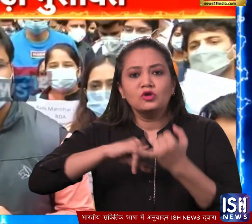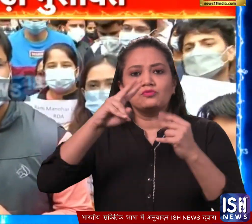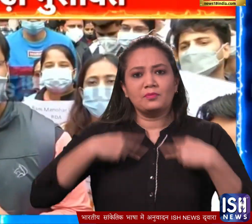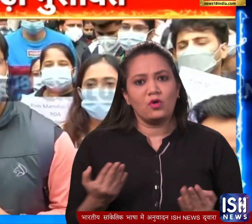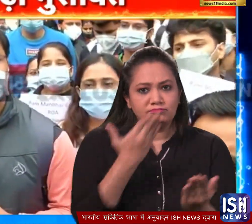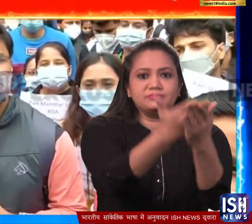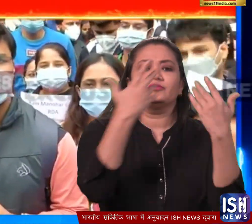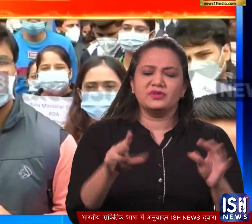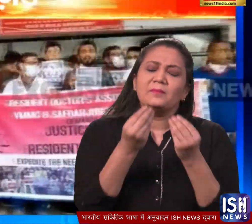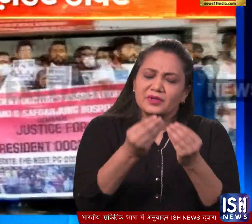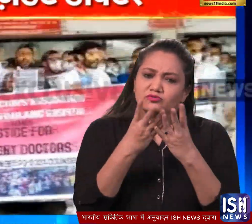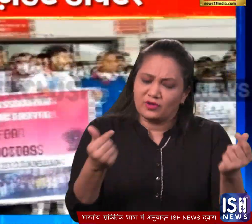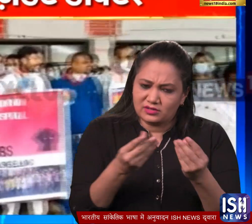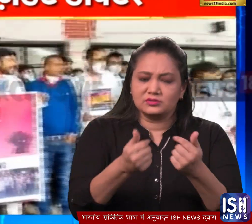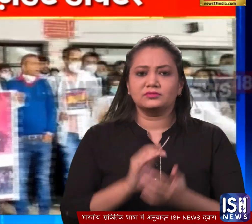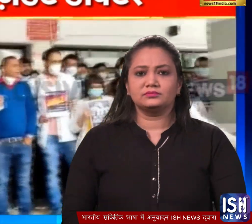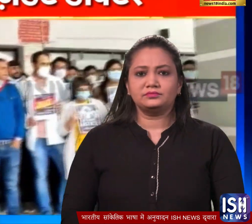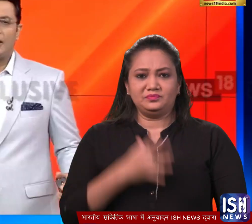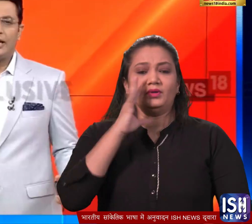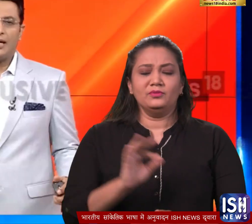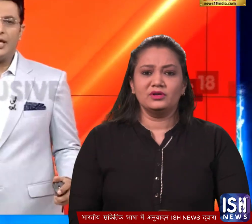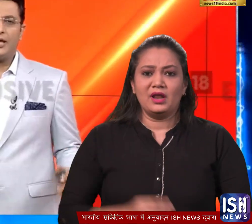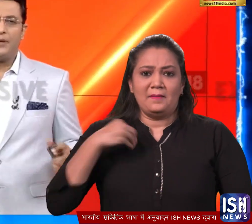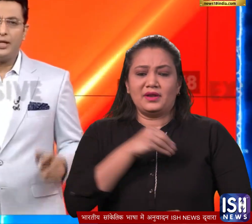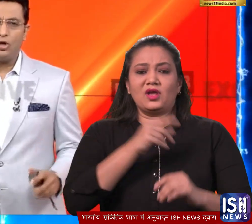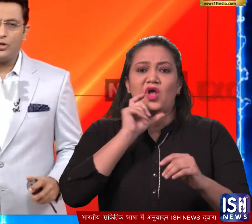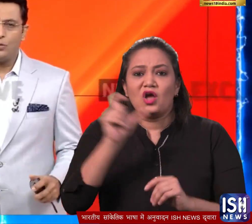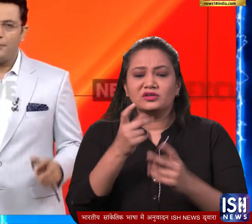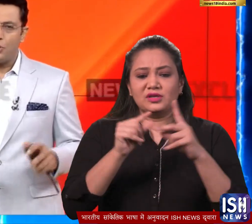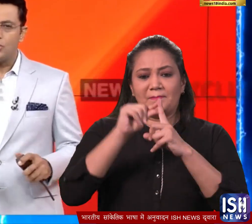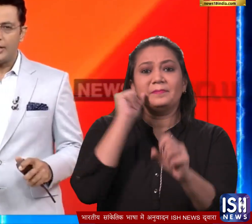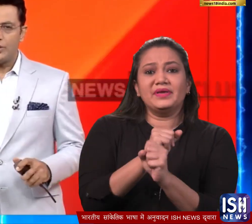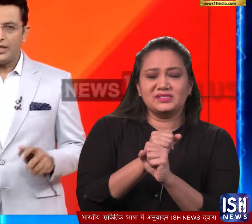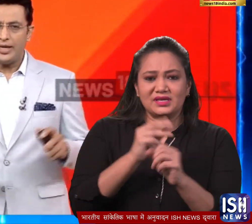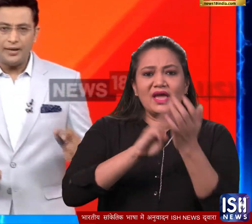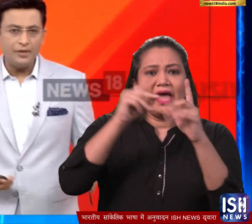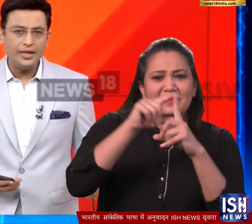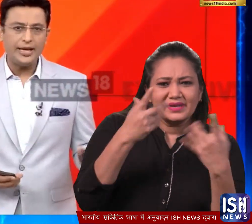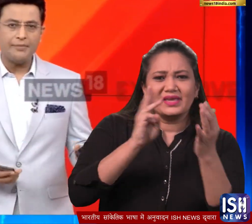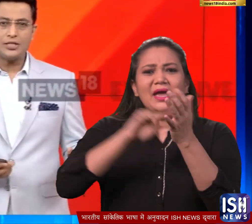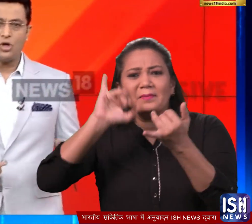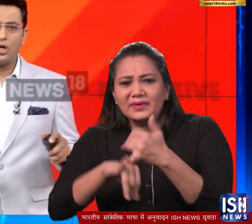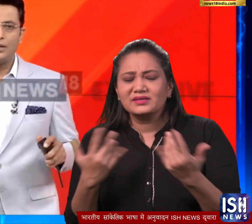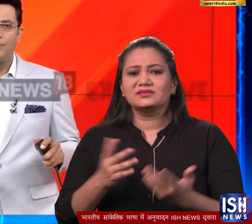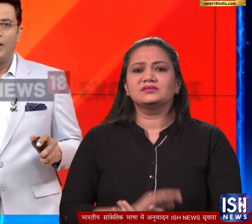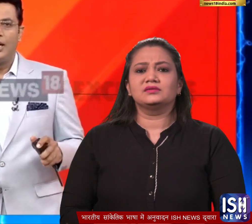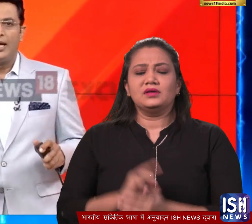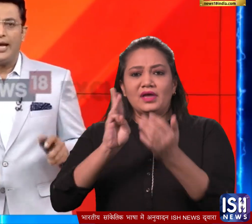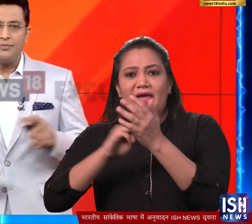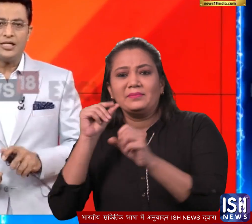ने सुप्रीम कोर्ट से भी इस मामले की जल्द सुनवाई की अपील की। सौभाग्य की एक बात है कि मेडिकल कॉलेजों में पोस्ट ग्रेजुएट यानी एमडी, एमएस